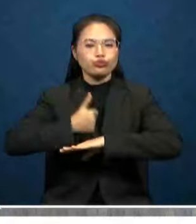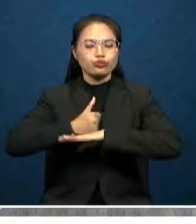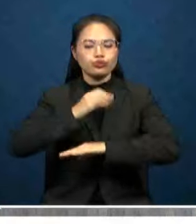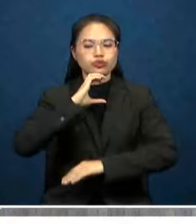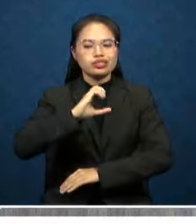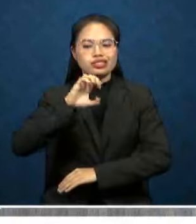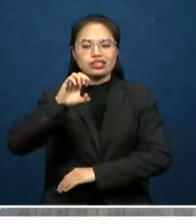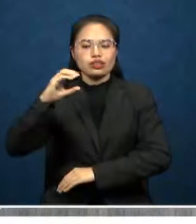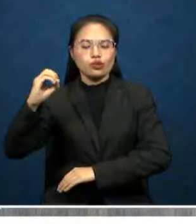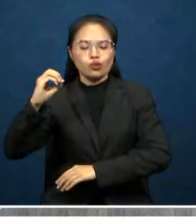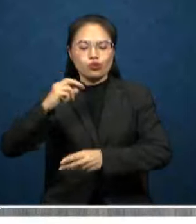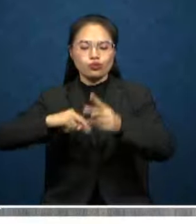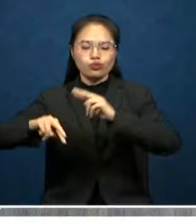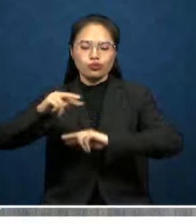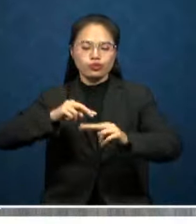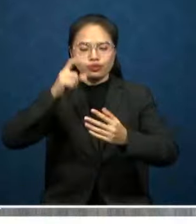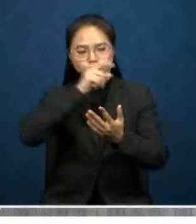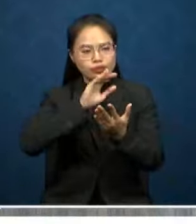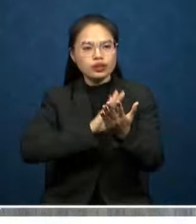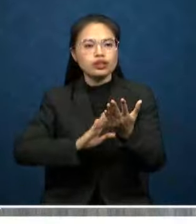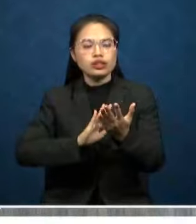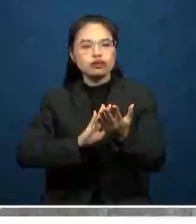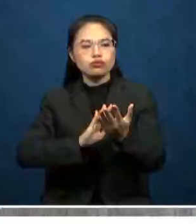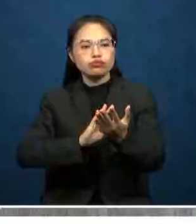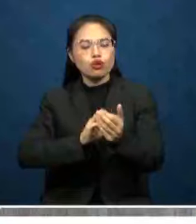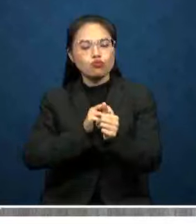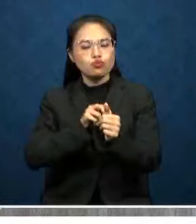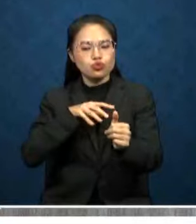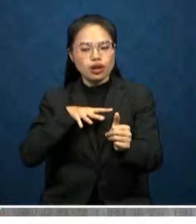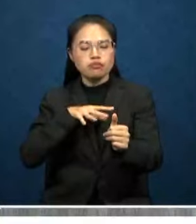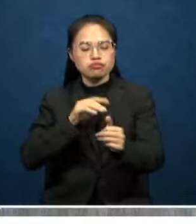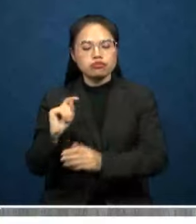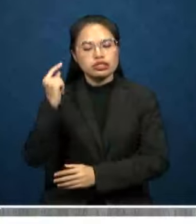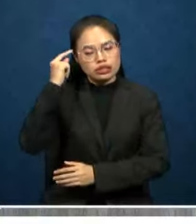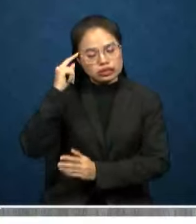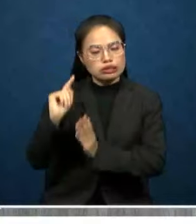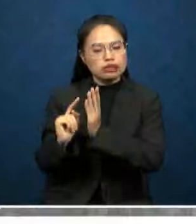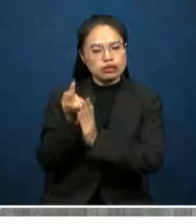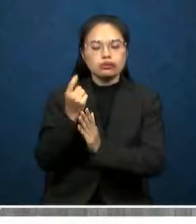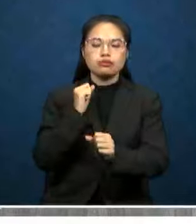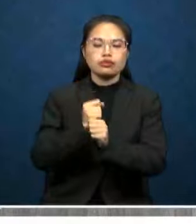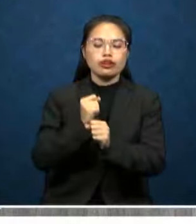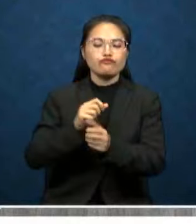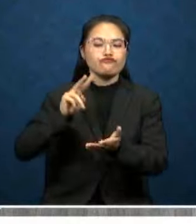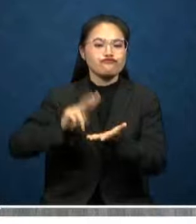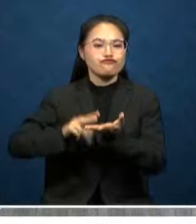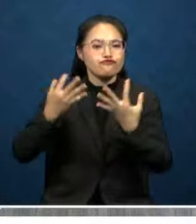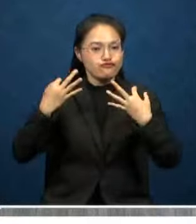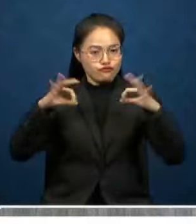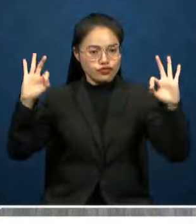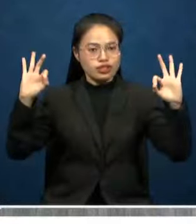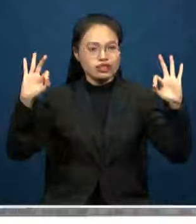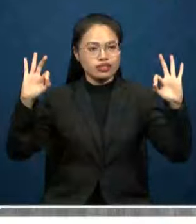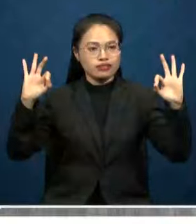ด้านการบริหารหมายเลข 1ของประเทศท่านริเริ่มในเรื่องของฟรีวีซ่านะฮะไม่